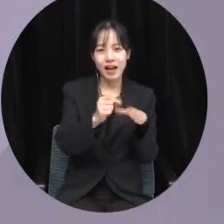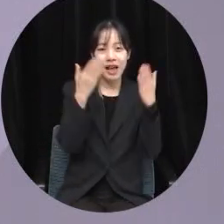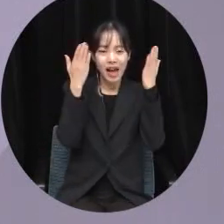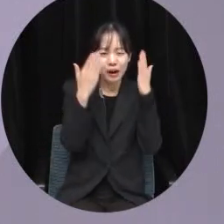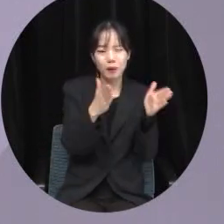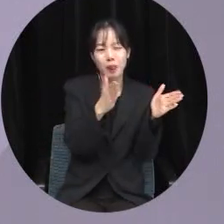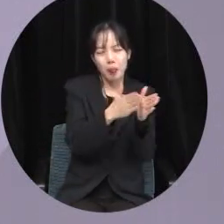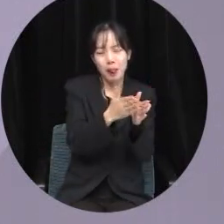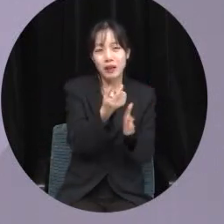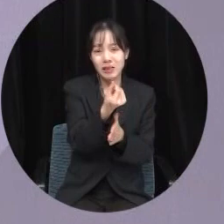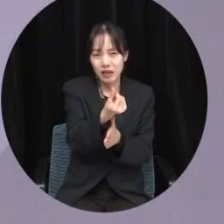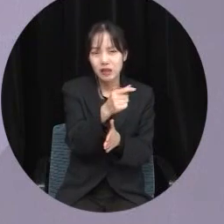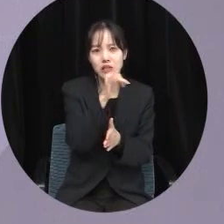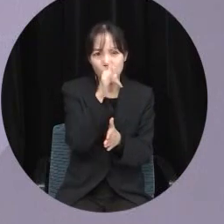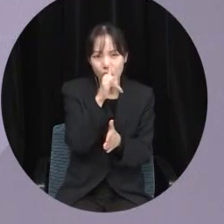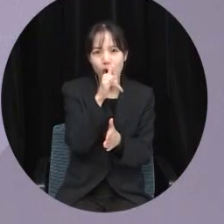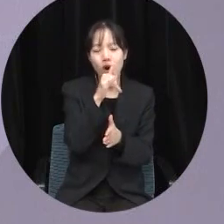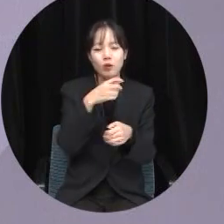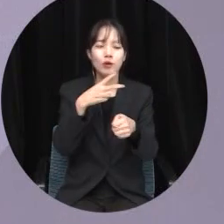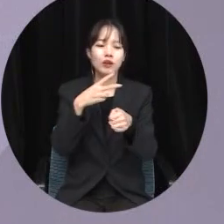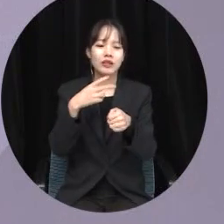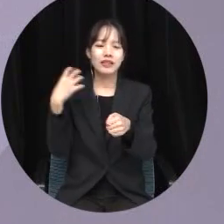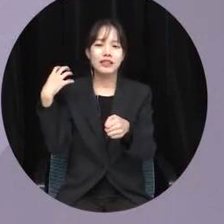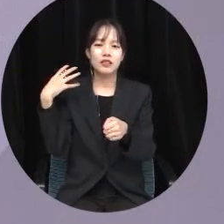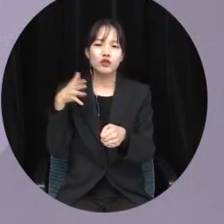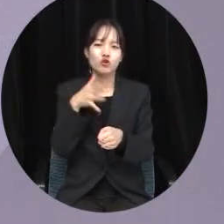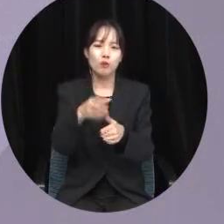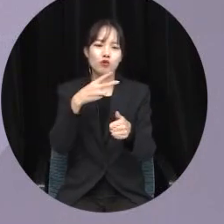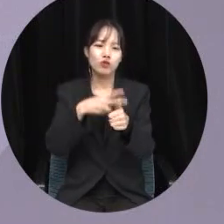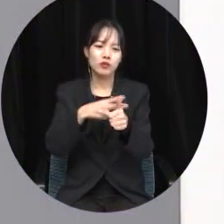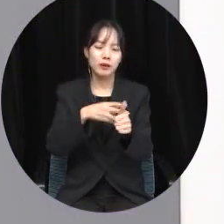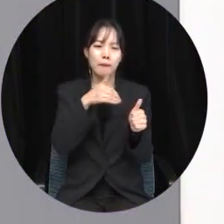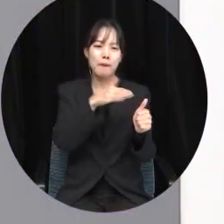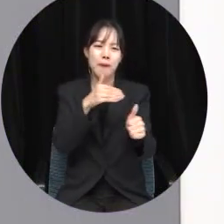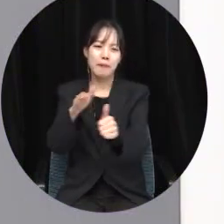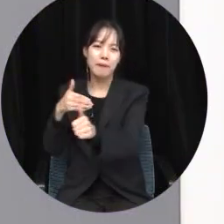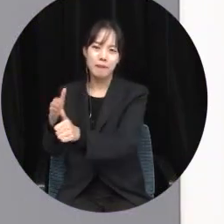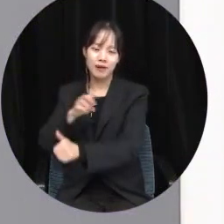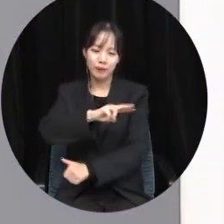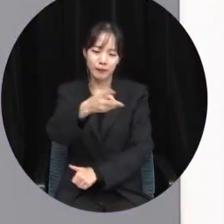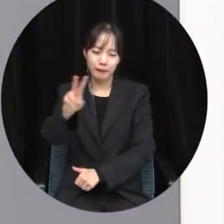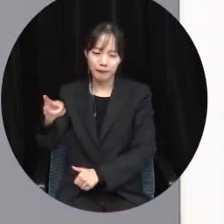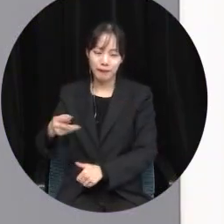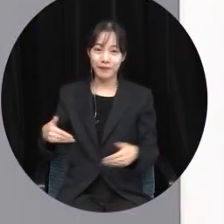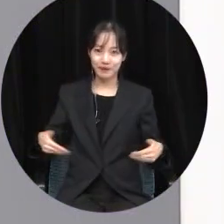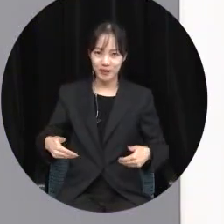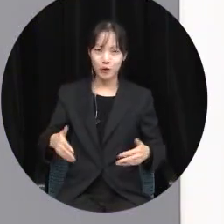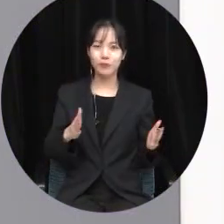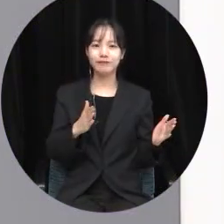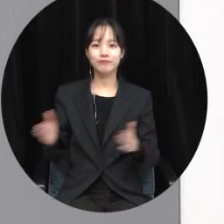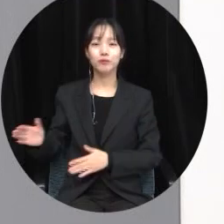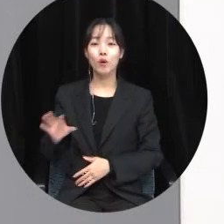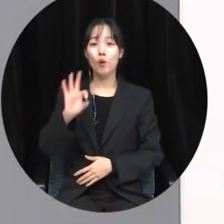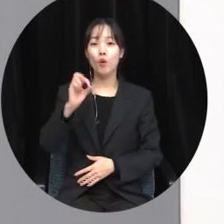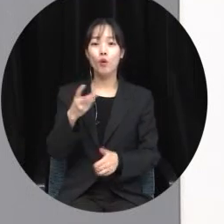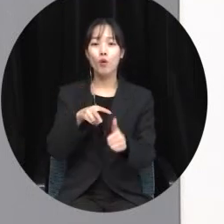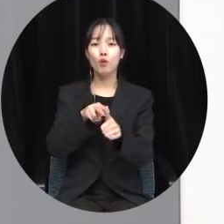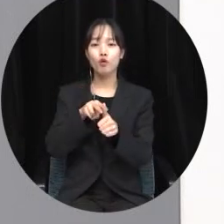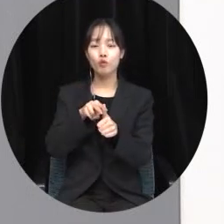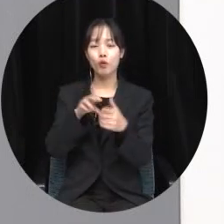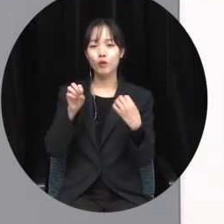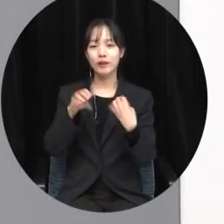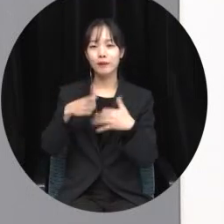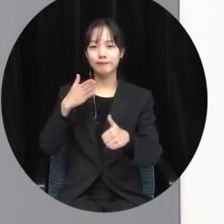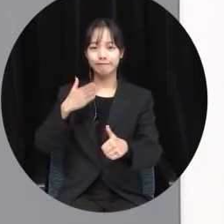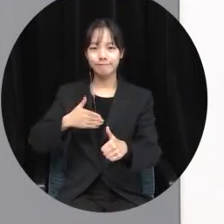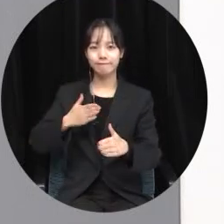구석이 없도록 보완해 나가는 노력이 필요하겠다 이렇게 생각합니다. 네, 같은 질문에 오경원 후보 답변해 주시기